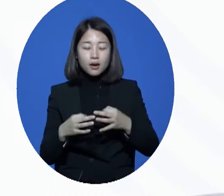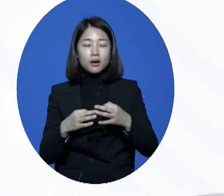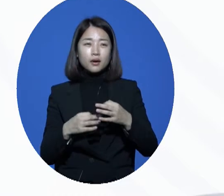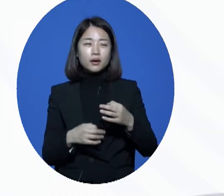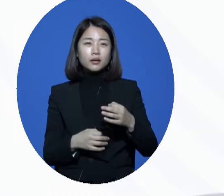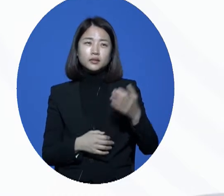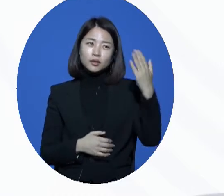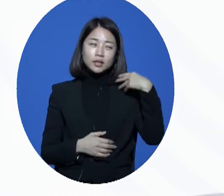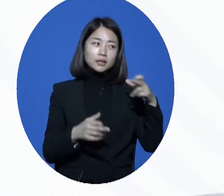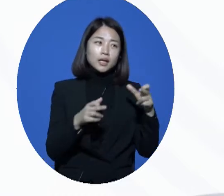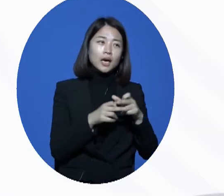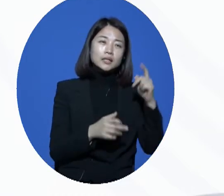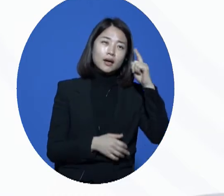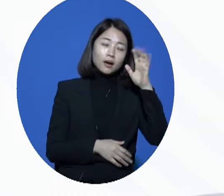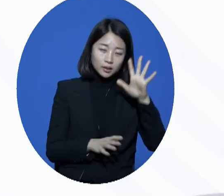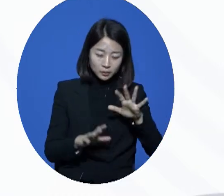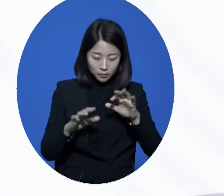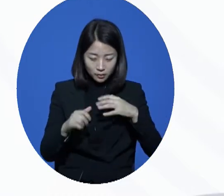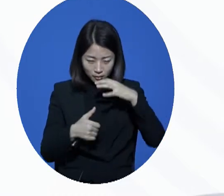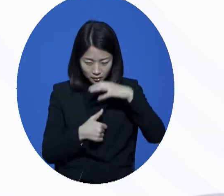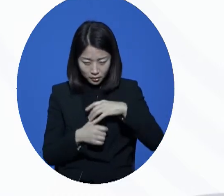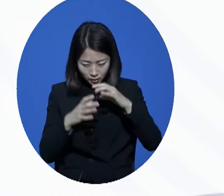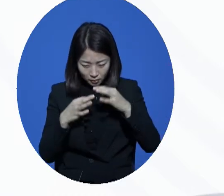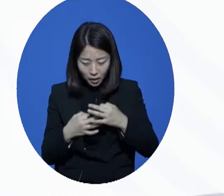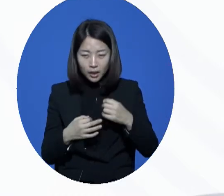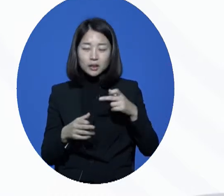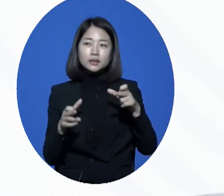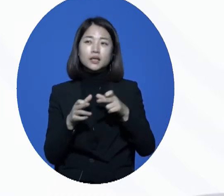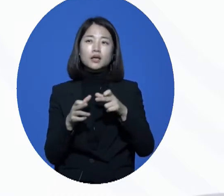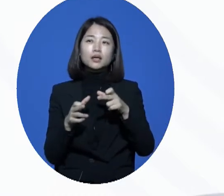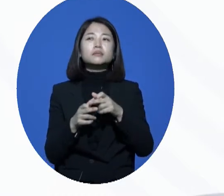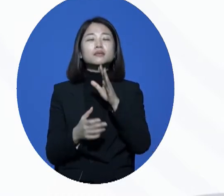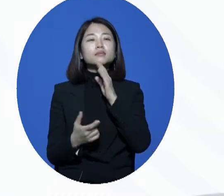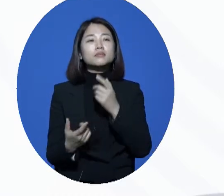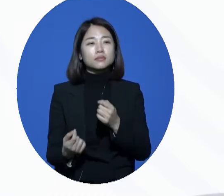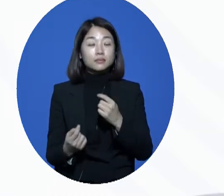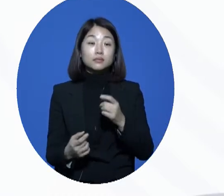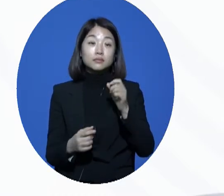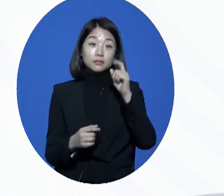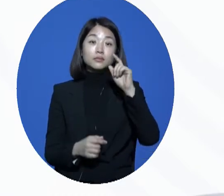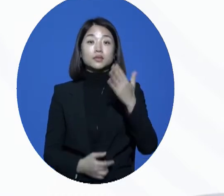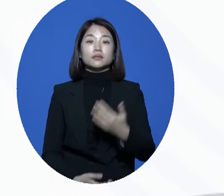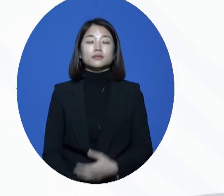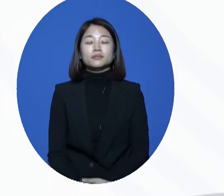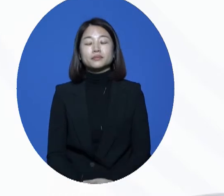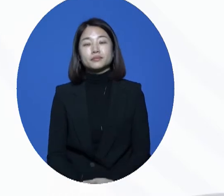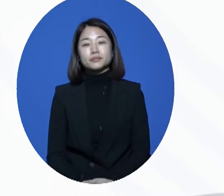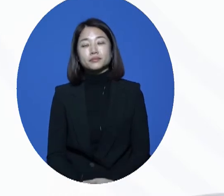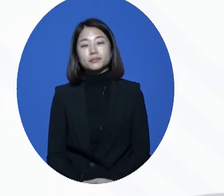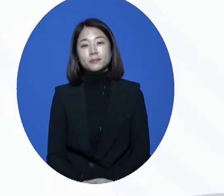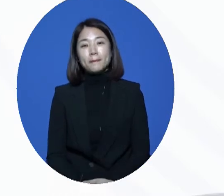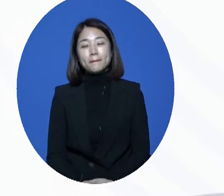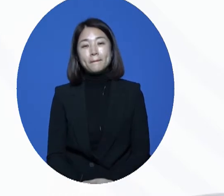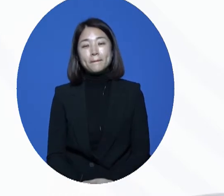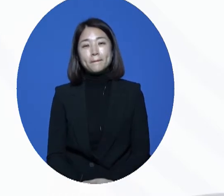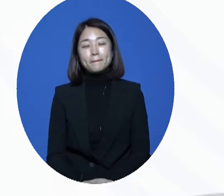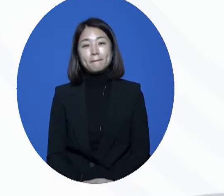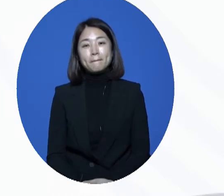잠깐 까먹고 있었네. 나 장애인이었지. 라고 깨닫는 시간이었던 것 같습니다.